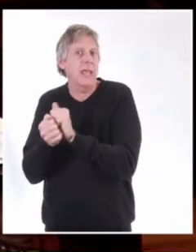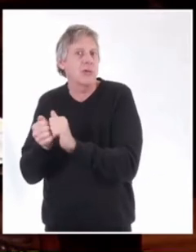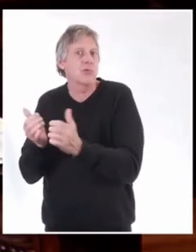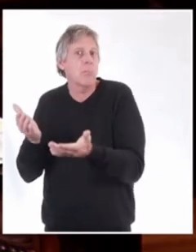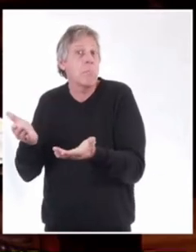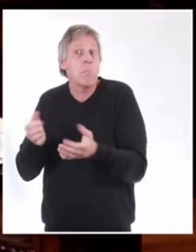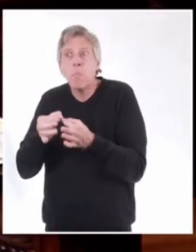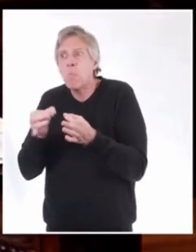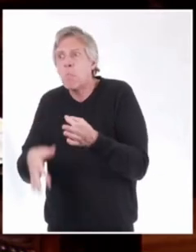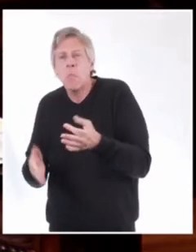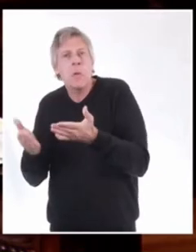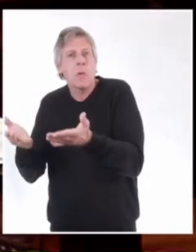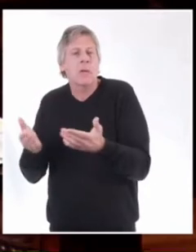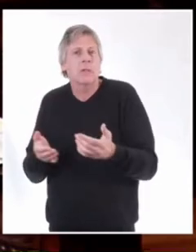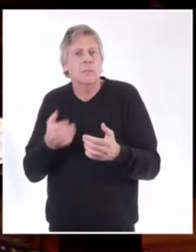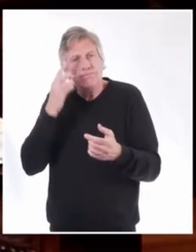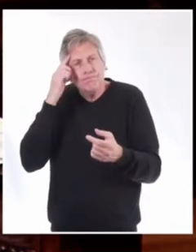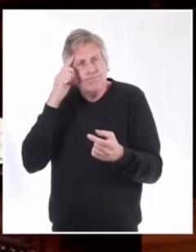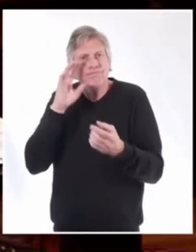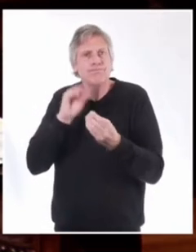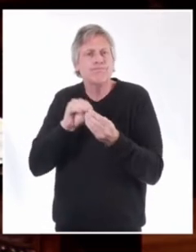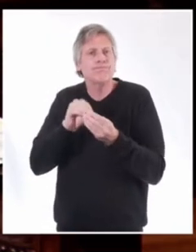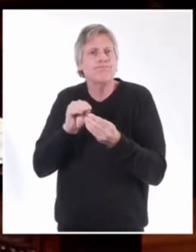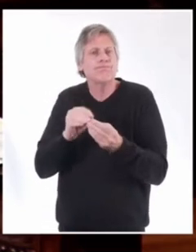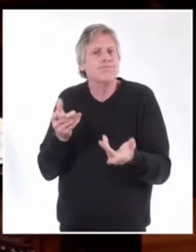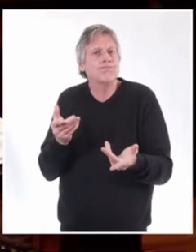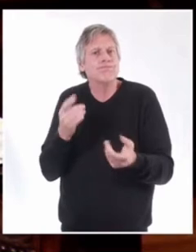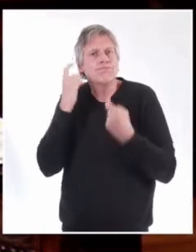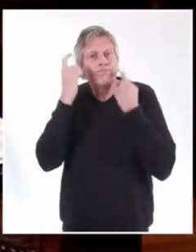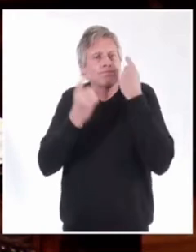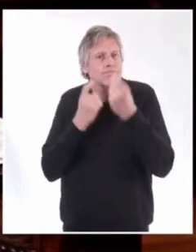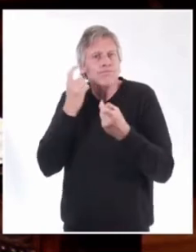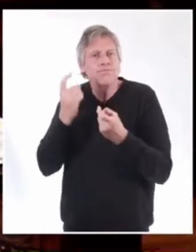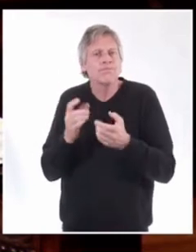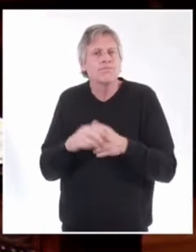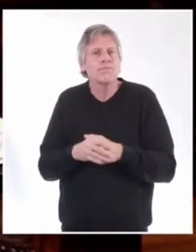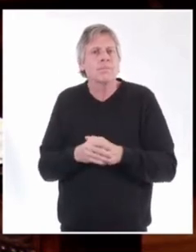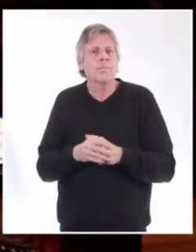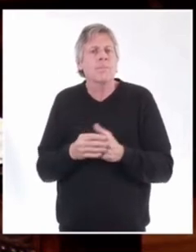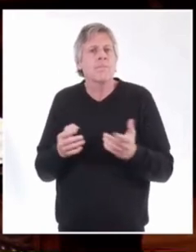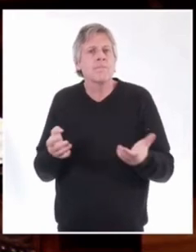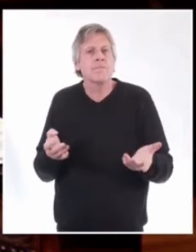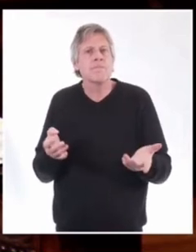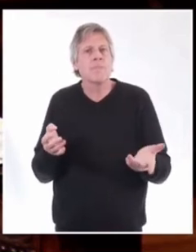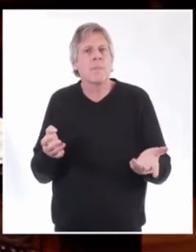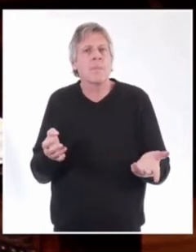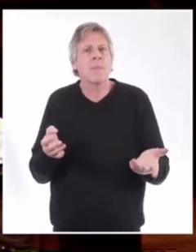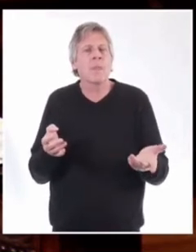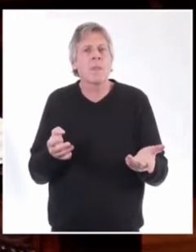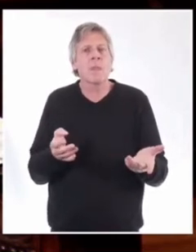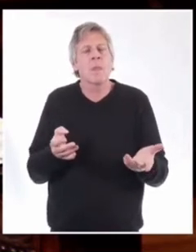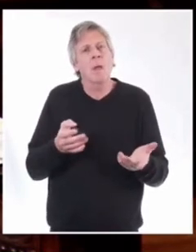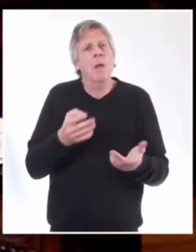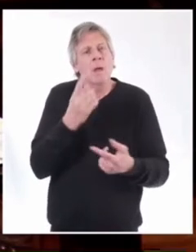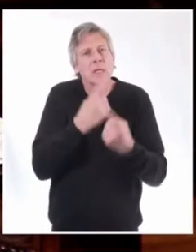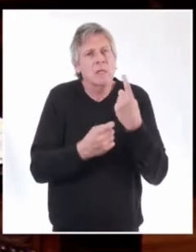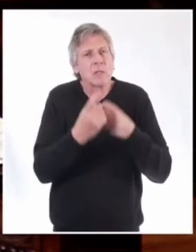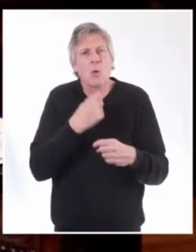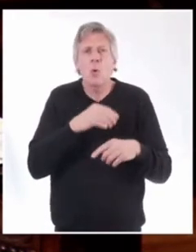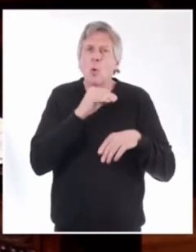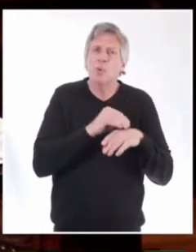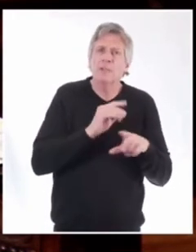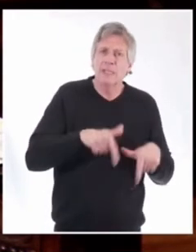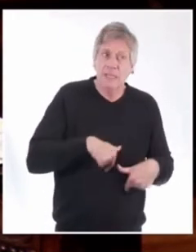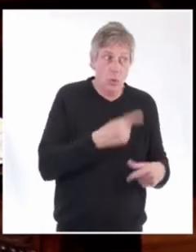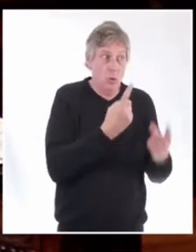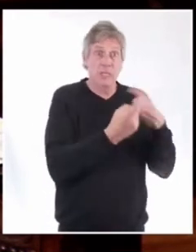Voilà, c'est sous la forme interrogative parce que nous avons nous-mêmes ces questions qui nous sont posées soit en conseil d'école, soit au-delà,